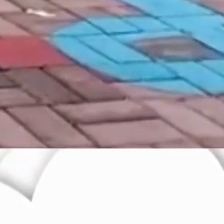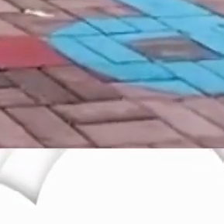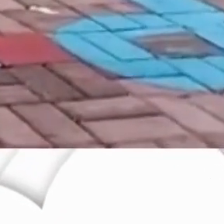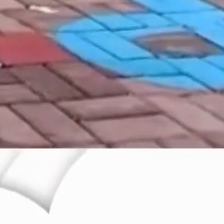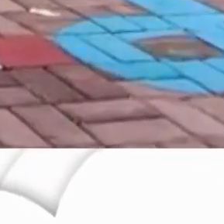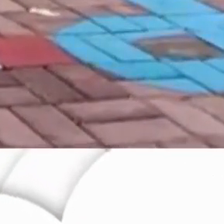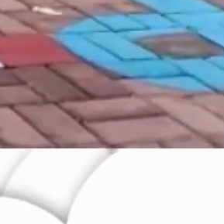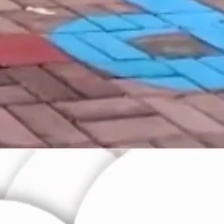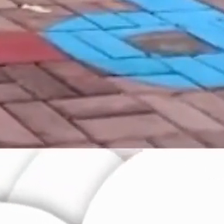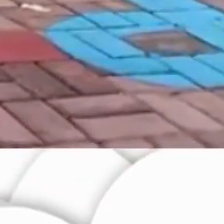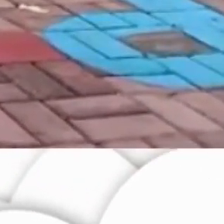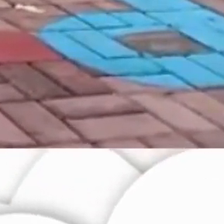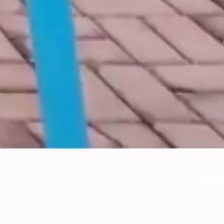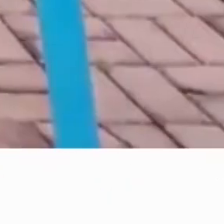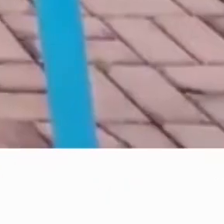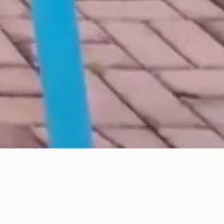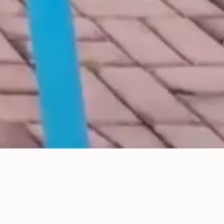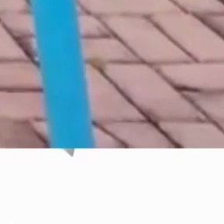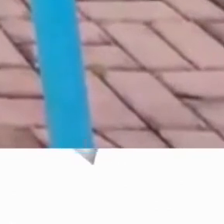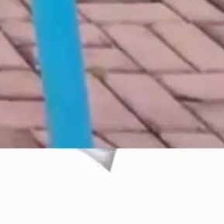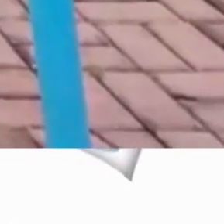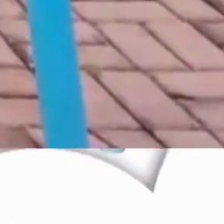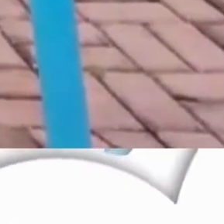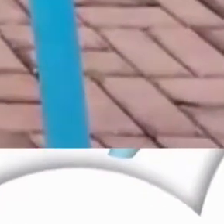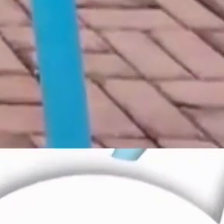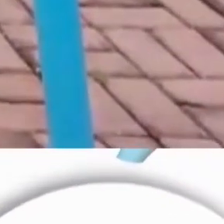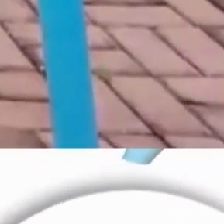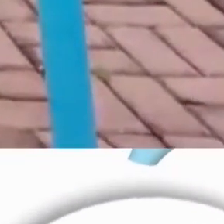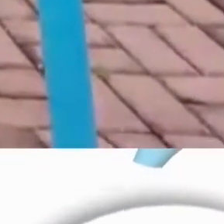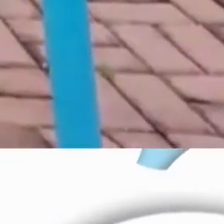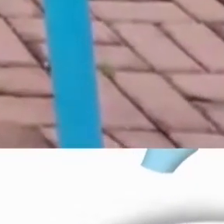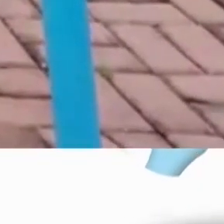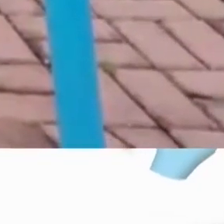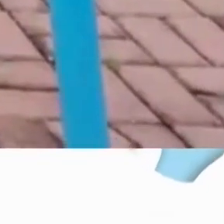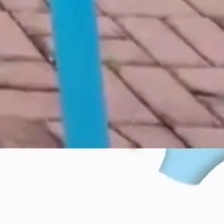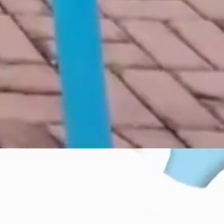Rasa buah oren masam. Ini buah anggur.